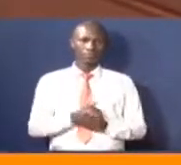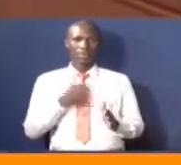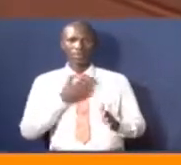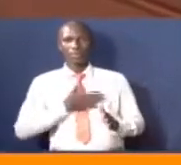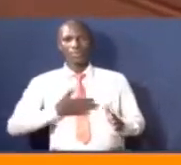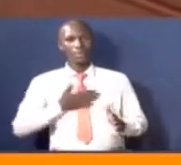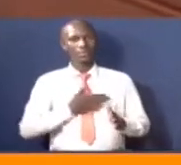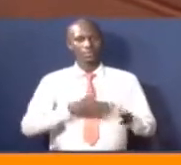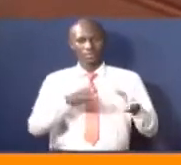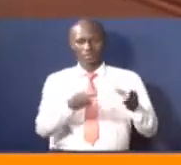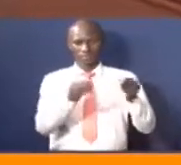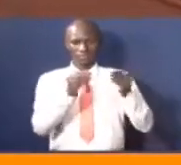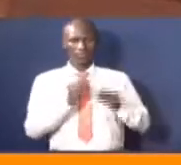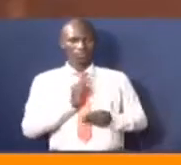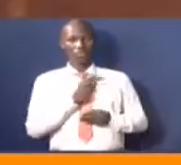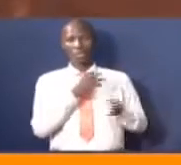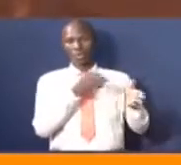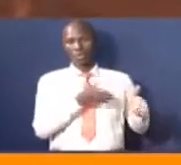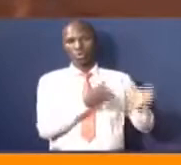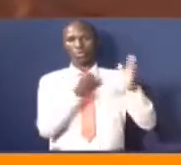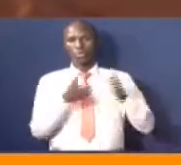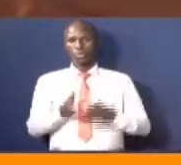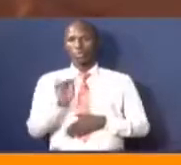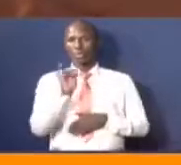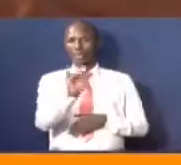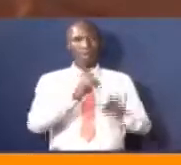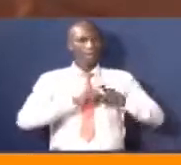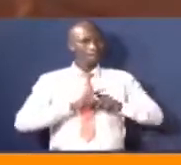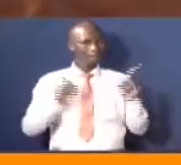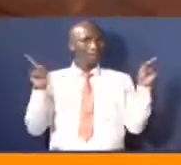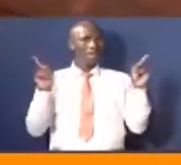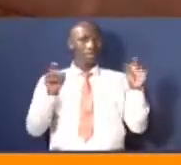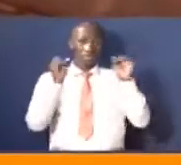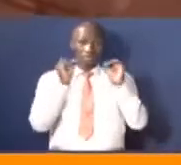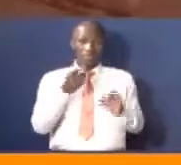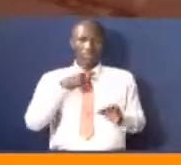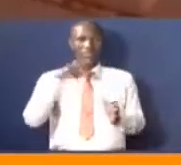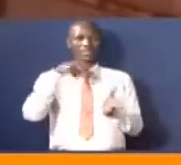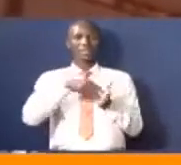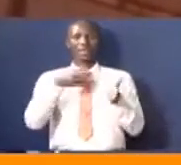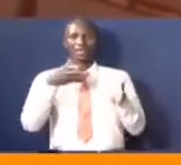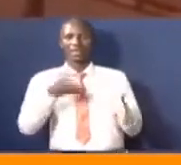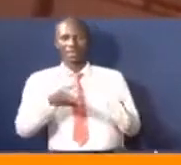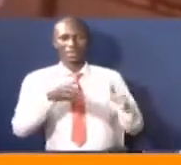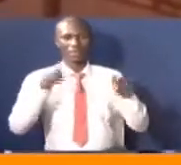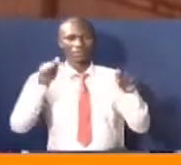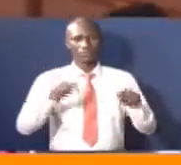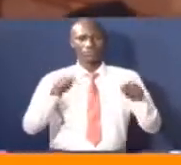utupatie hiyo nafasi. Lakini tukisimama hapa leo,